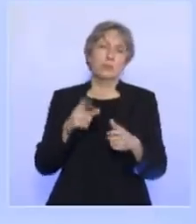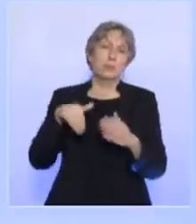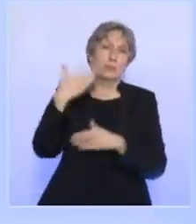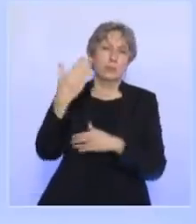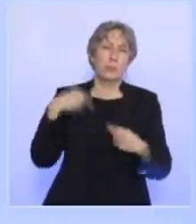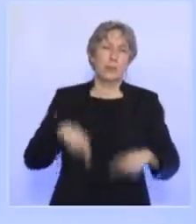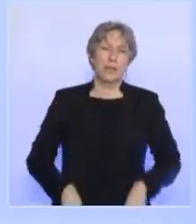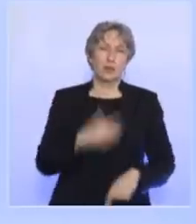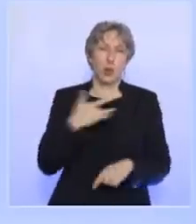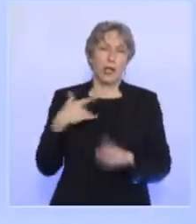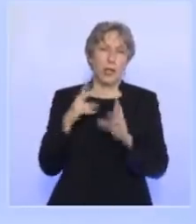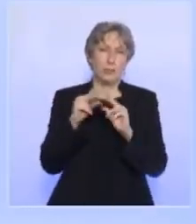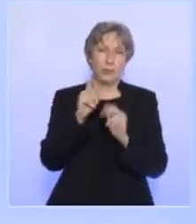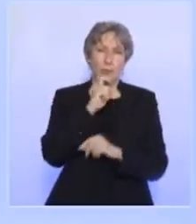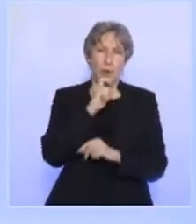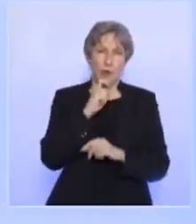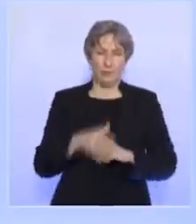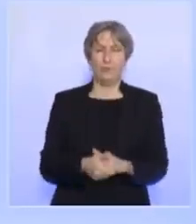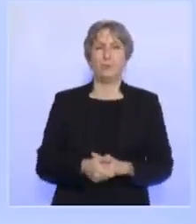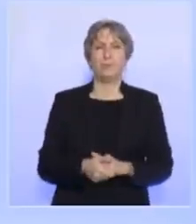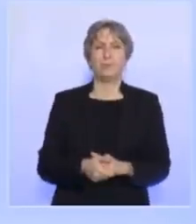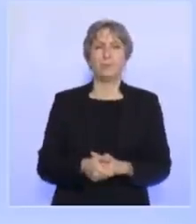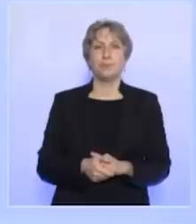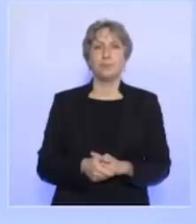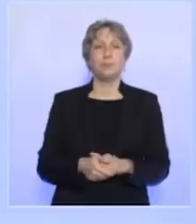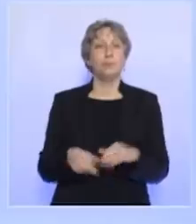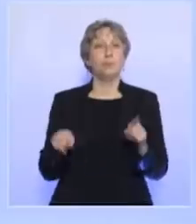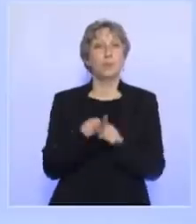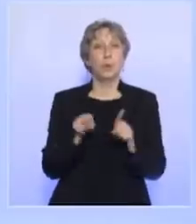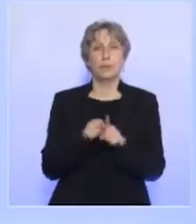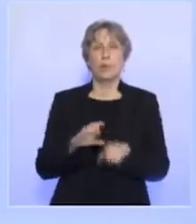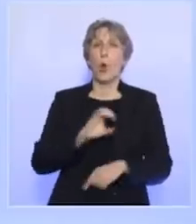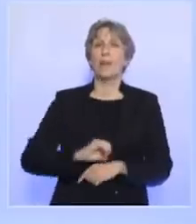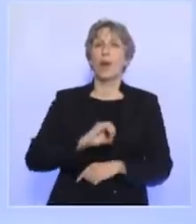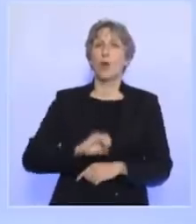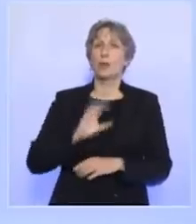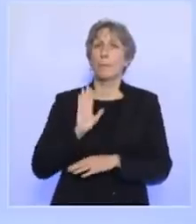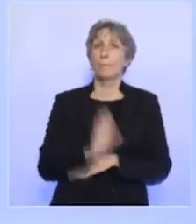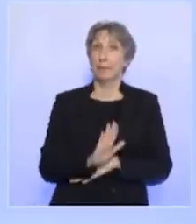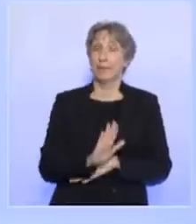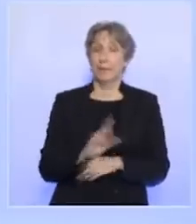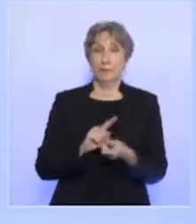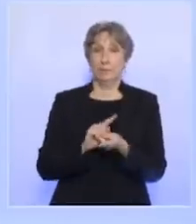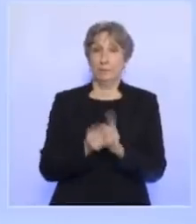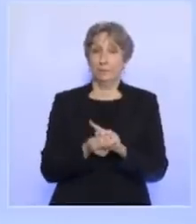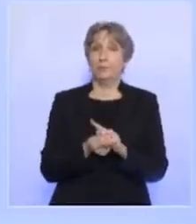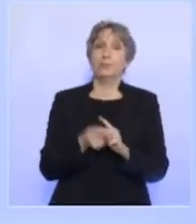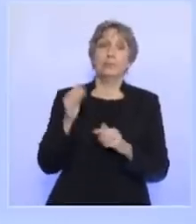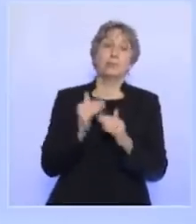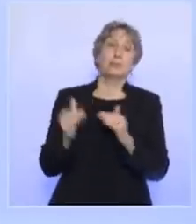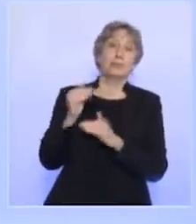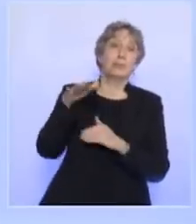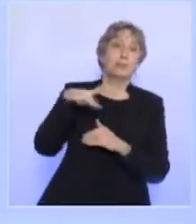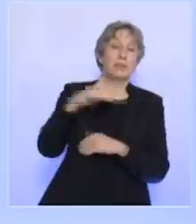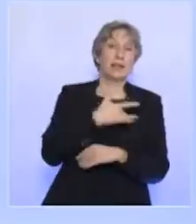précisera Olivier Véran. De même, les caractéristiques d'Omicron vont nous conduire, après avis des